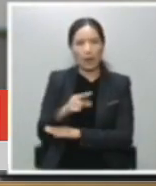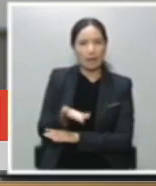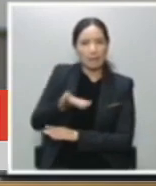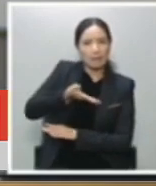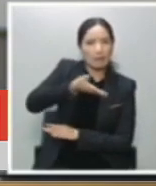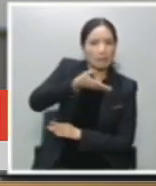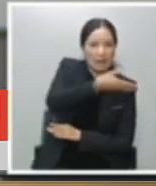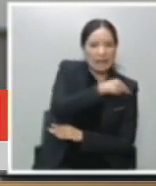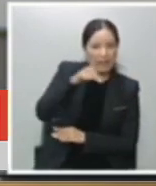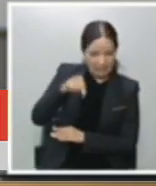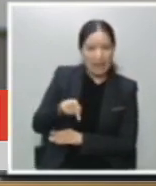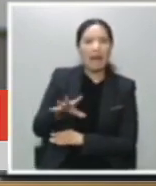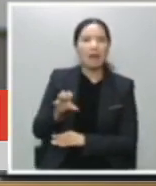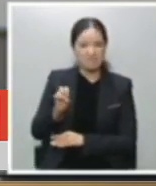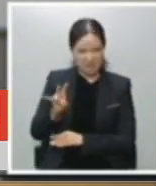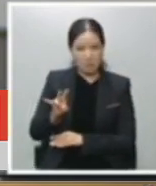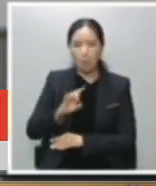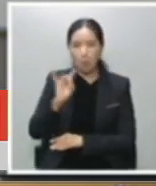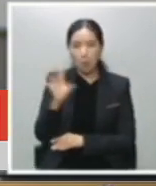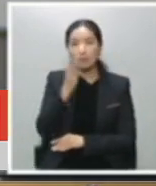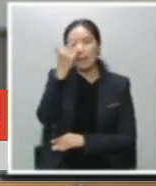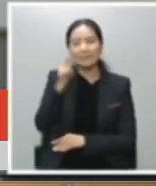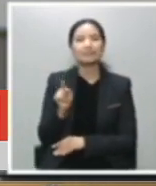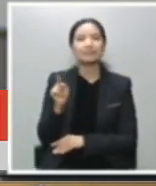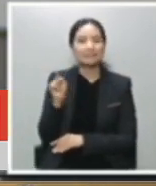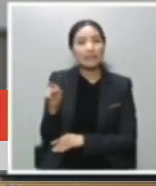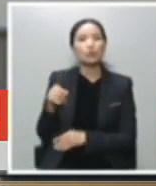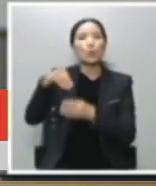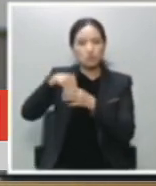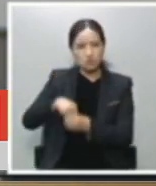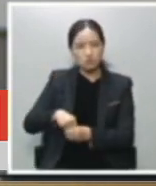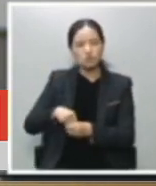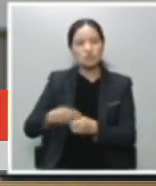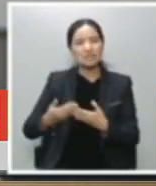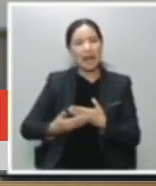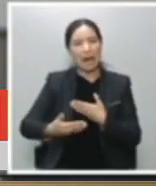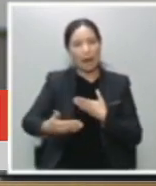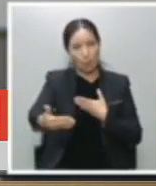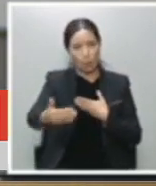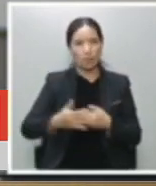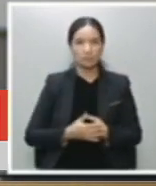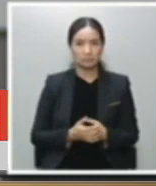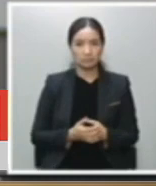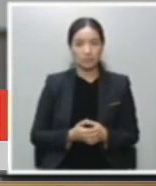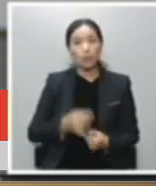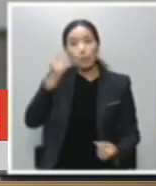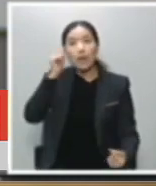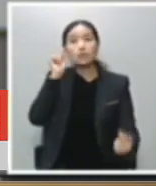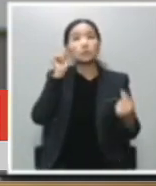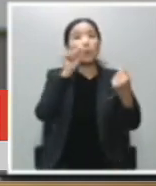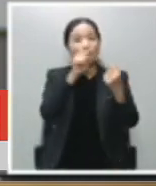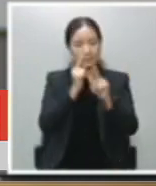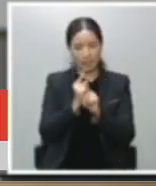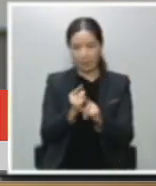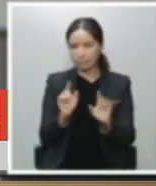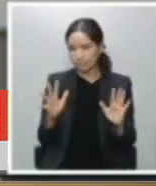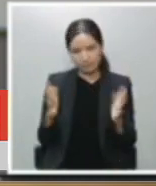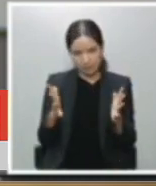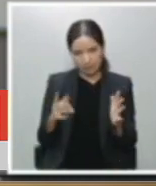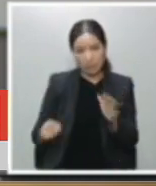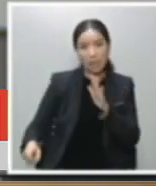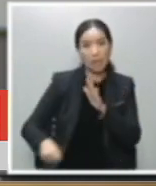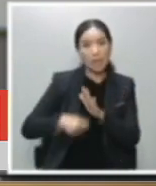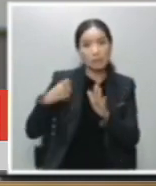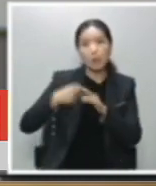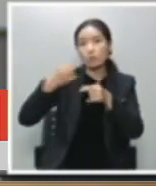ราะท่านอยู่ยาวและท่านไม่ได้ปฏิบัติตามวัตถุประสงค์และเหตุผลที่อ้